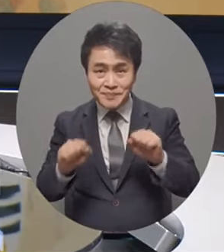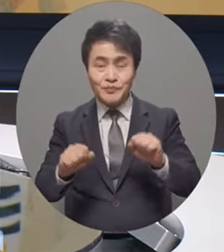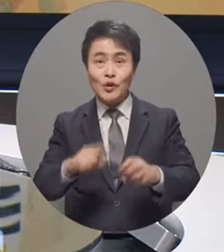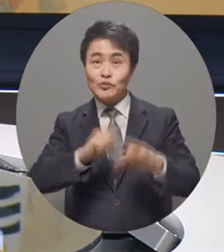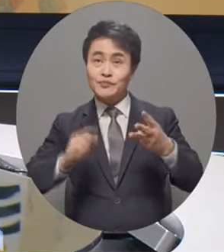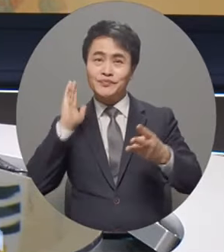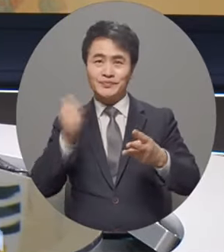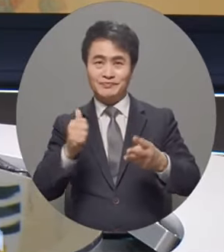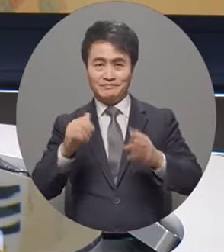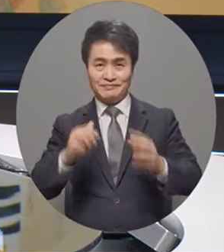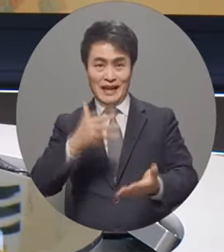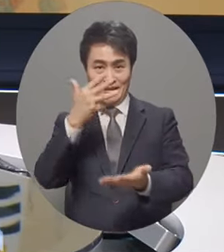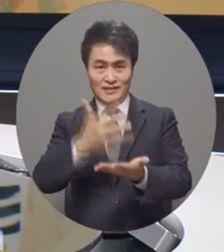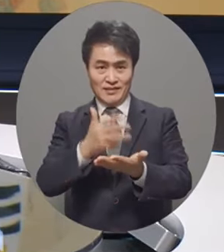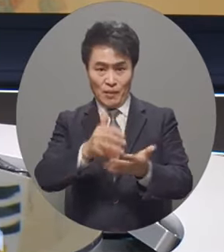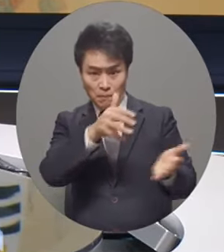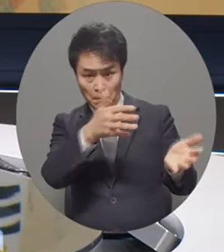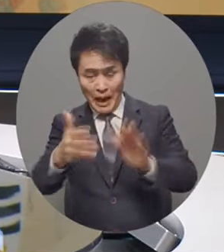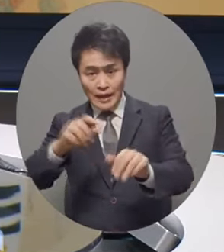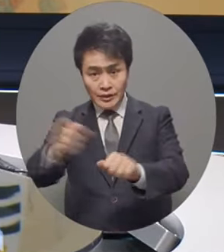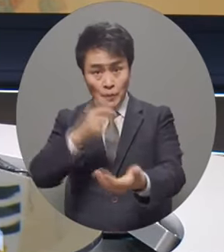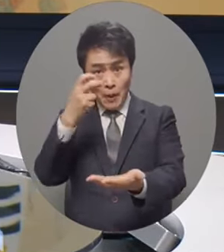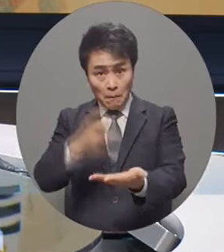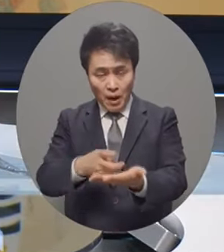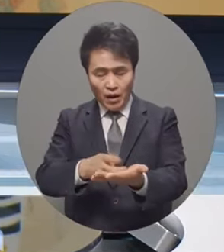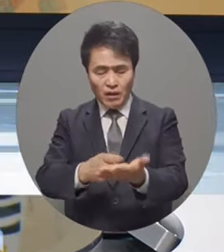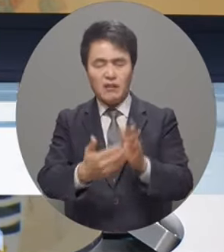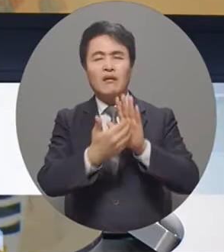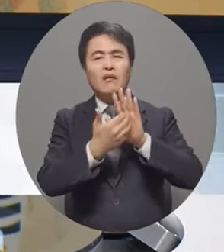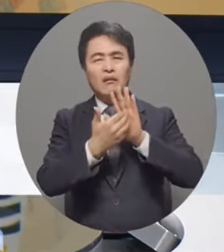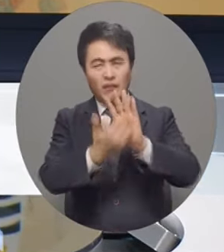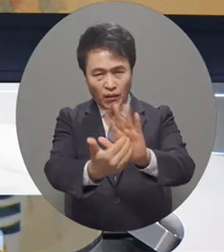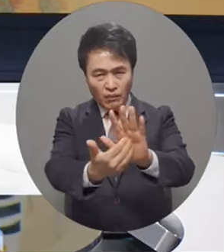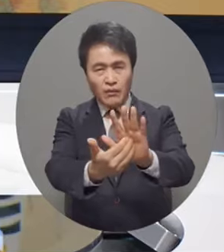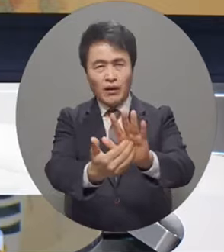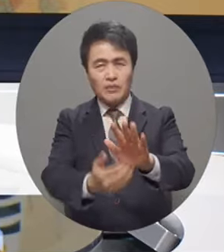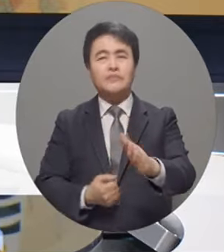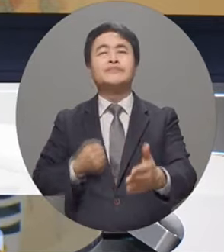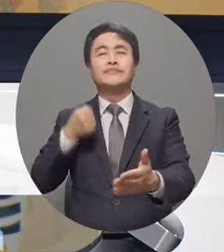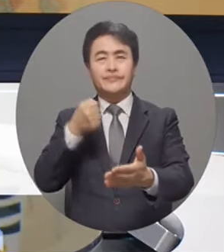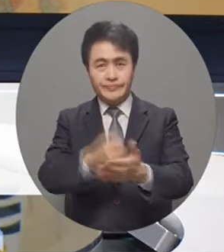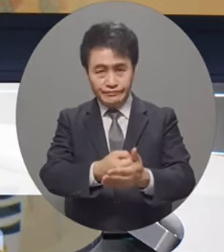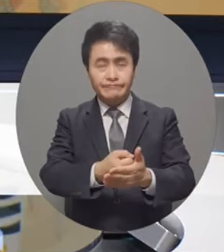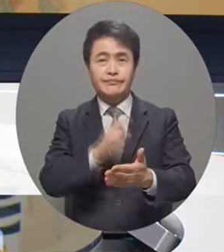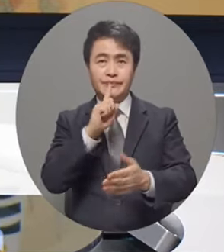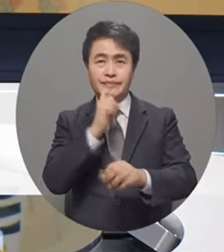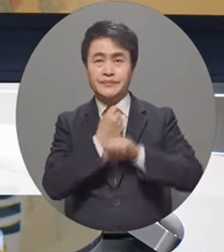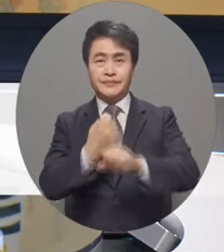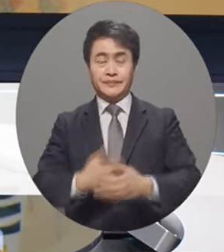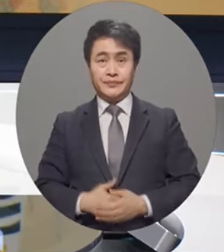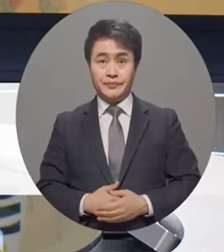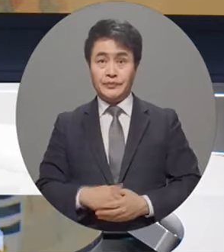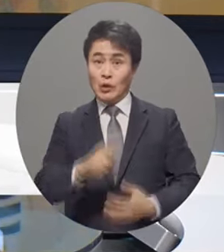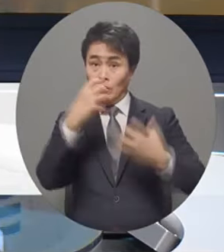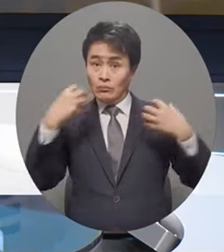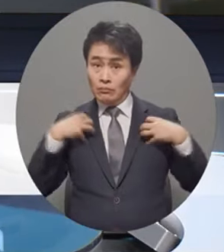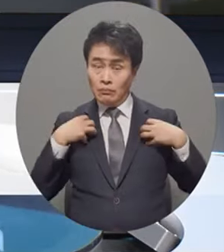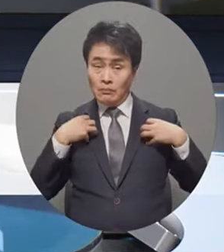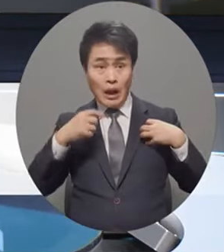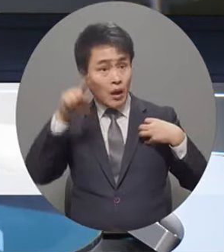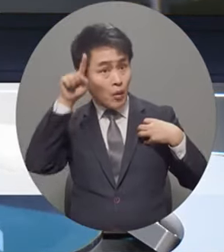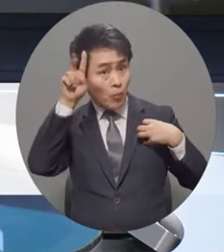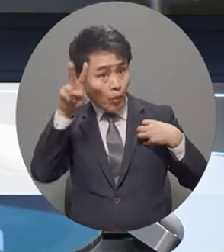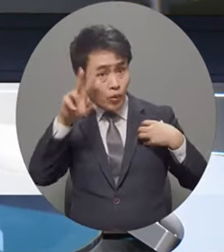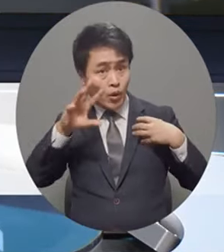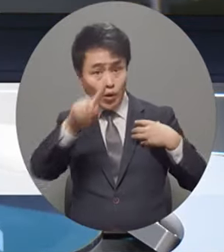윤석열 대통령이 이태원 참사 특별법에 대해 거부권을 행사하기로 방침을 정한 걸로 알려졌습니다. 정부가 이르면